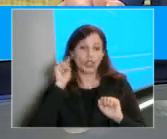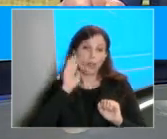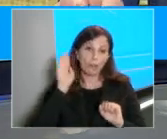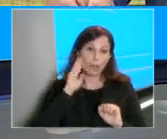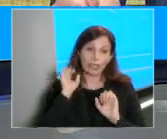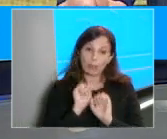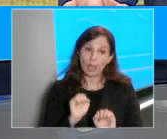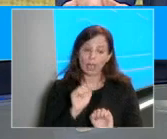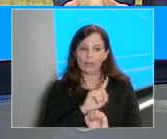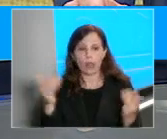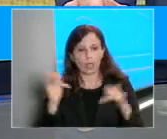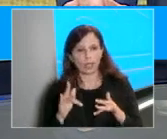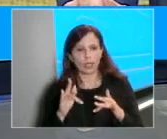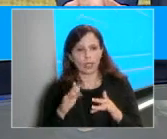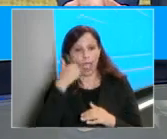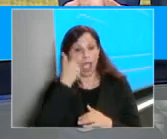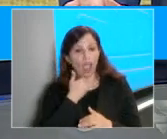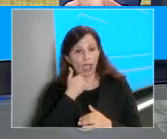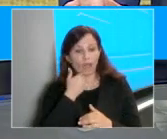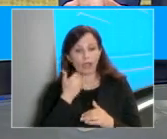בהלם טוטלי. אני שמח שאתה. חבל שמנהיגי